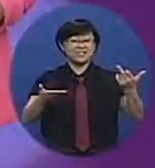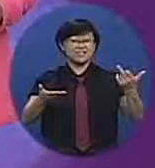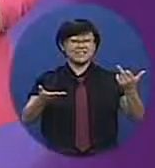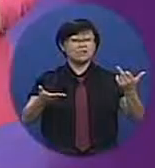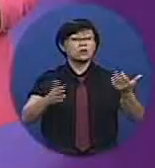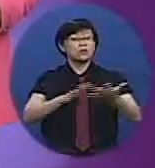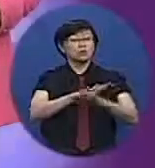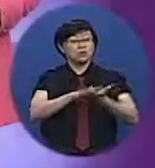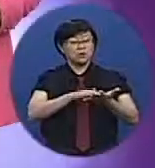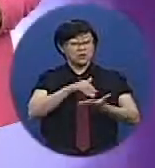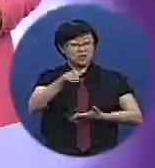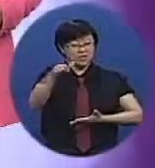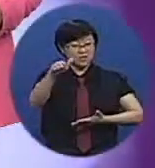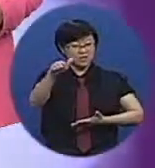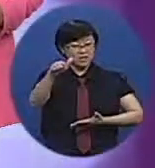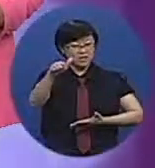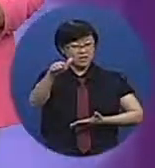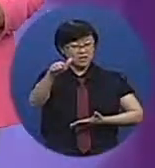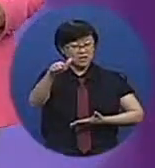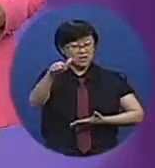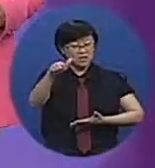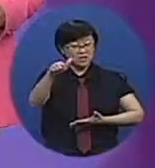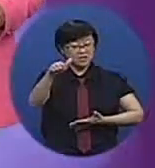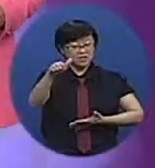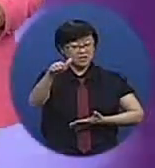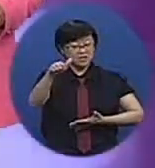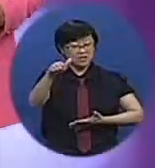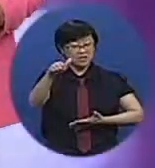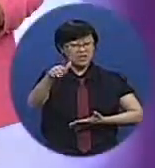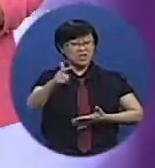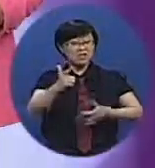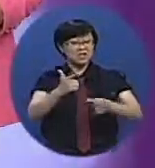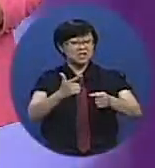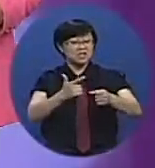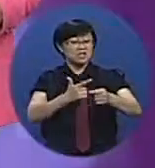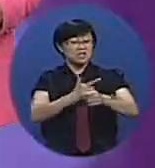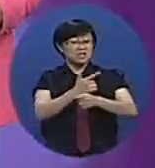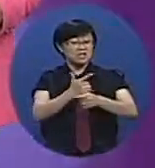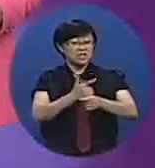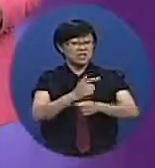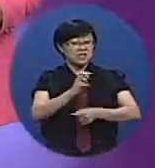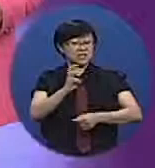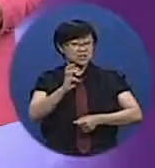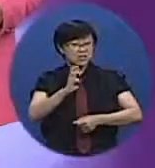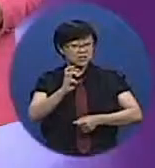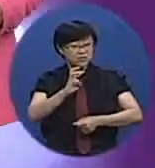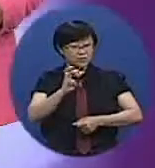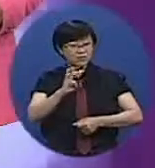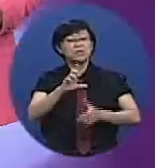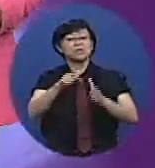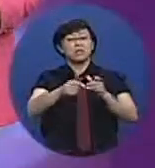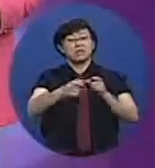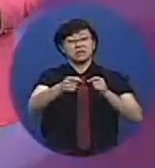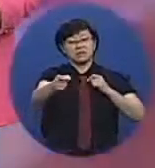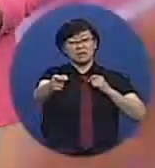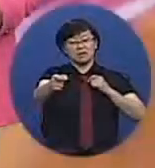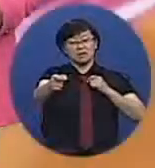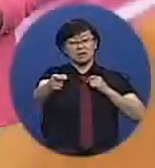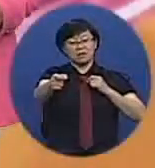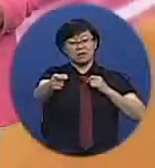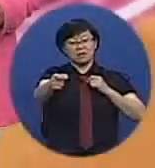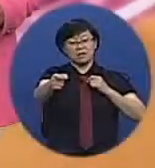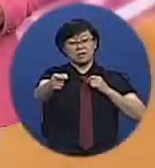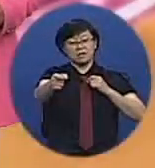네. 여기서 갈 때는 한 6시 반, 6시간 반, 7시간이 걸려요. 아, 그렇죠.